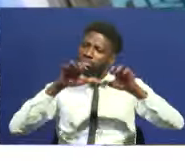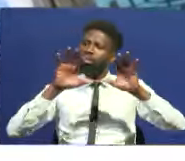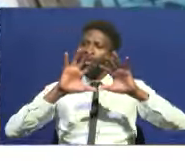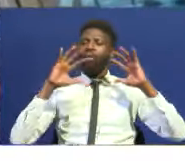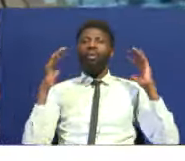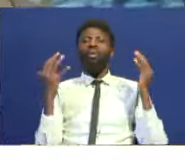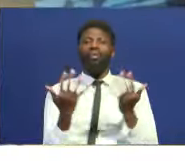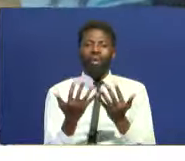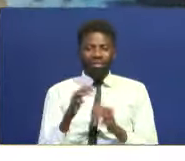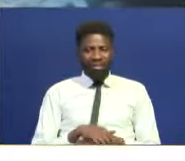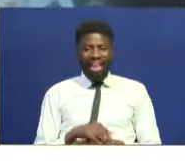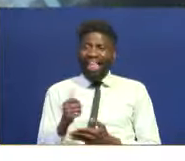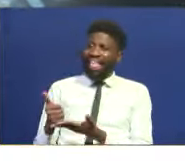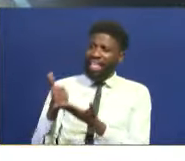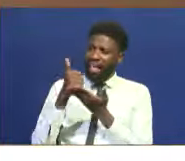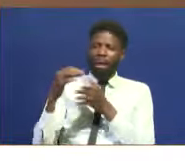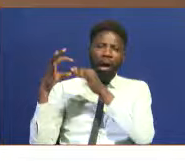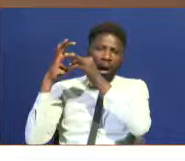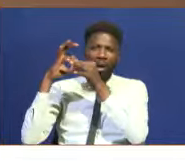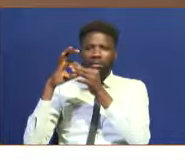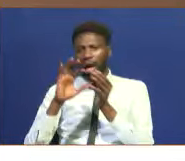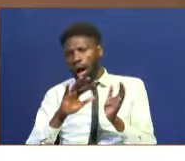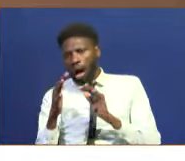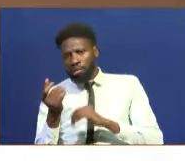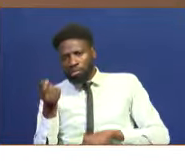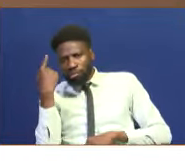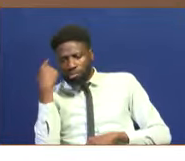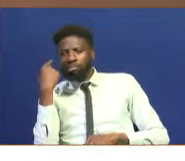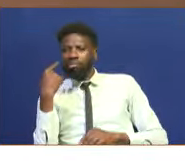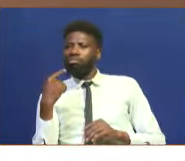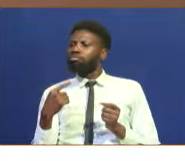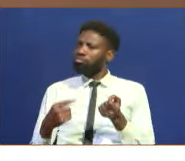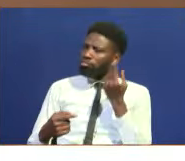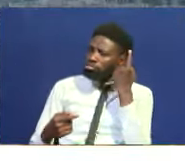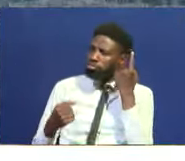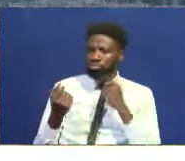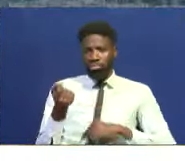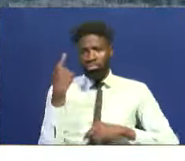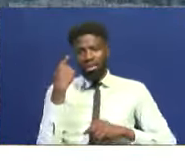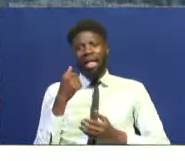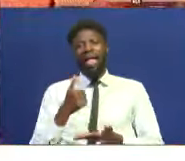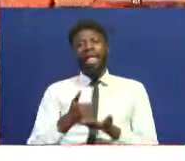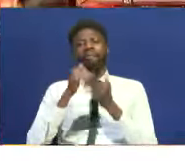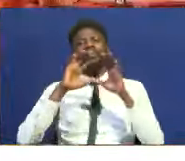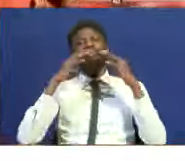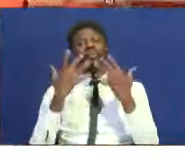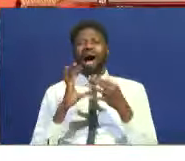promote mutual understandings, and foster deeper connections worldwide.